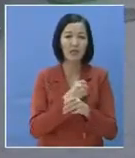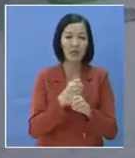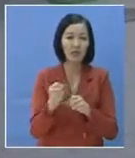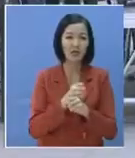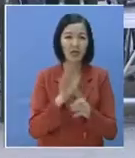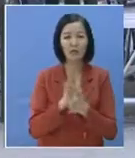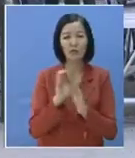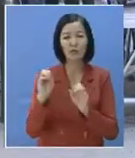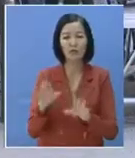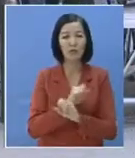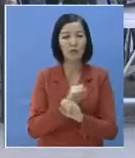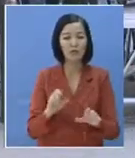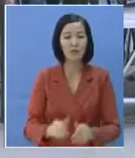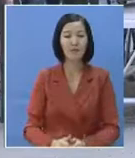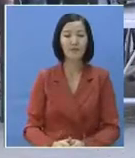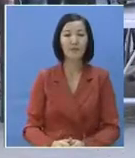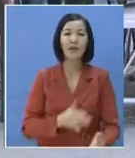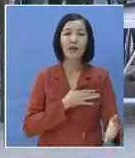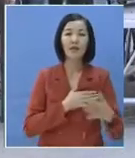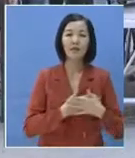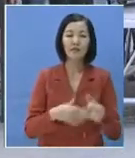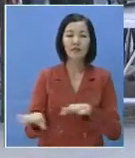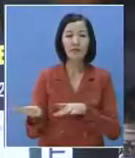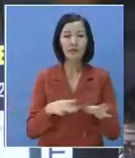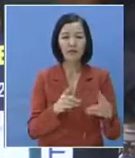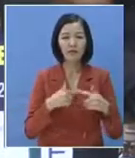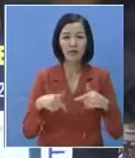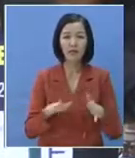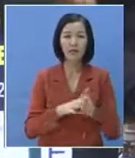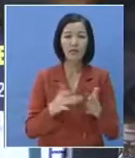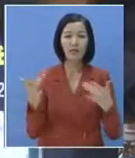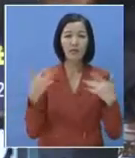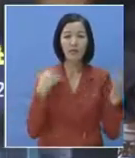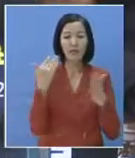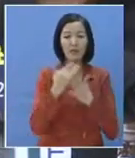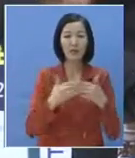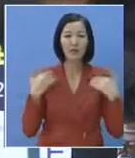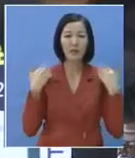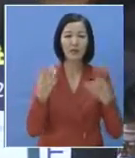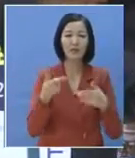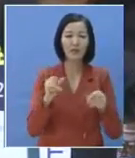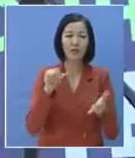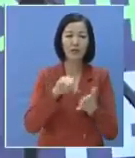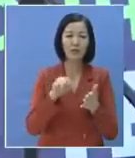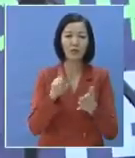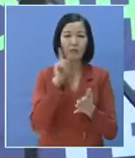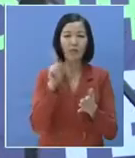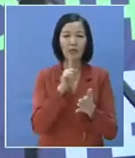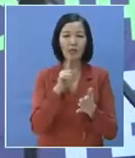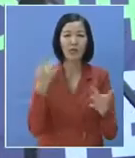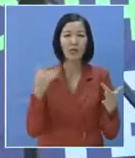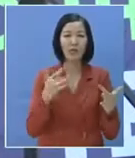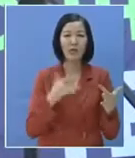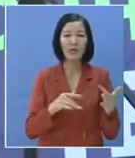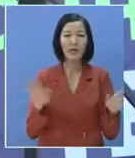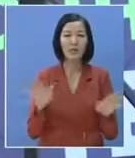разброса мусора. В ходе мероприятия активистами движения организована также концертная программа, где сами участники молодежного движения играли на